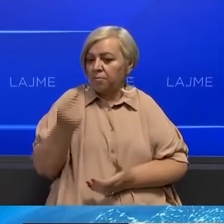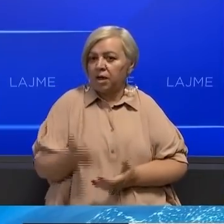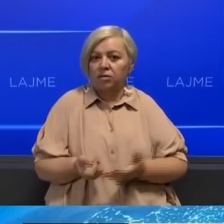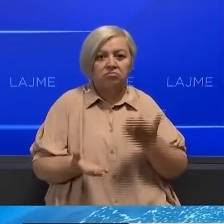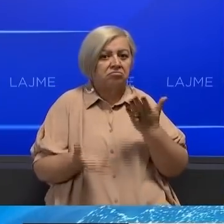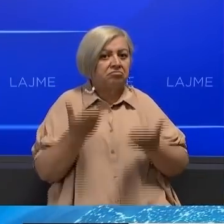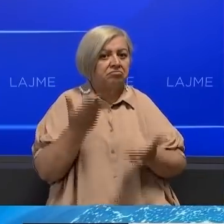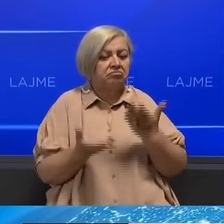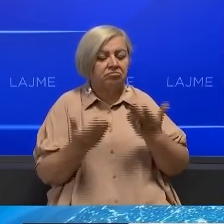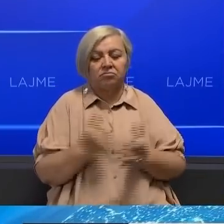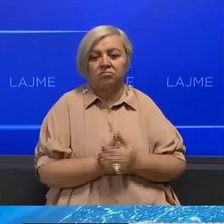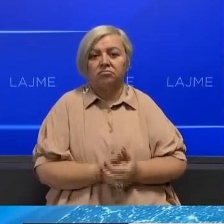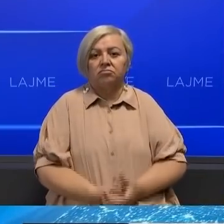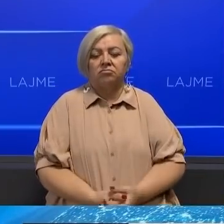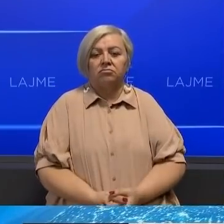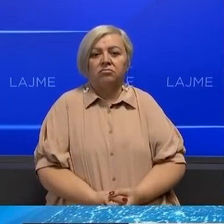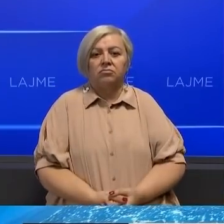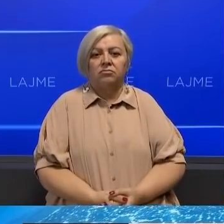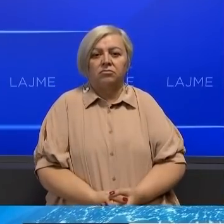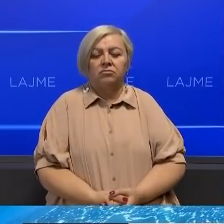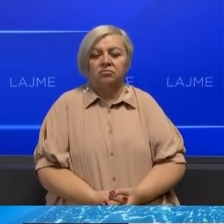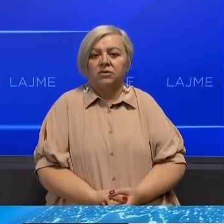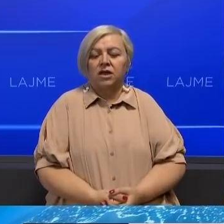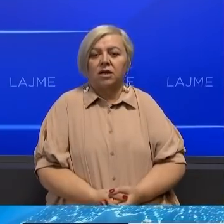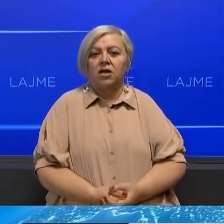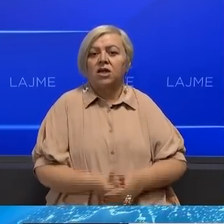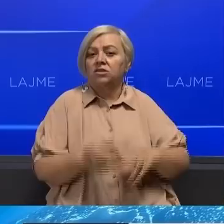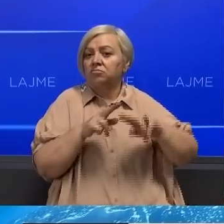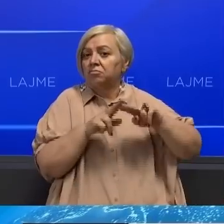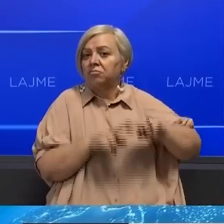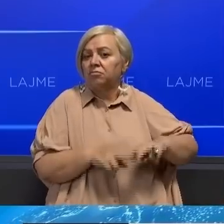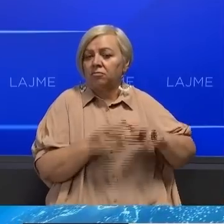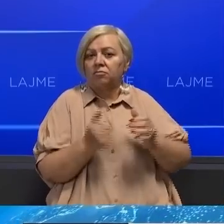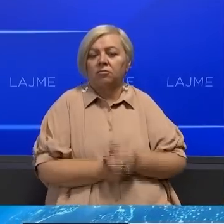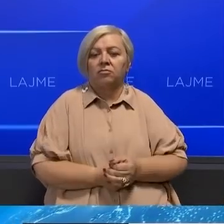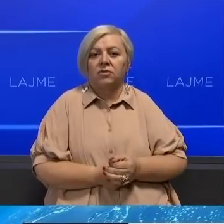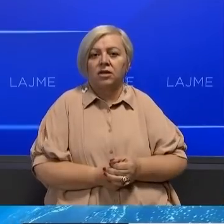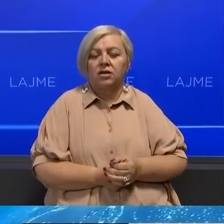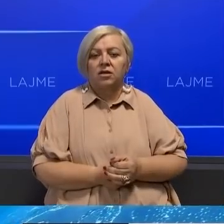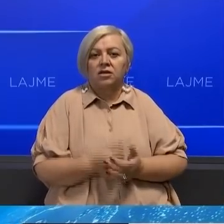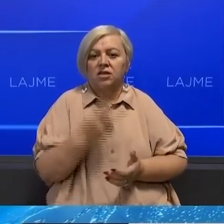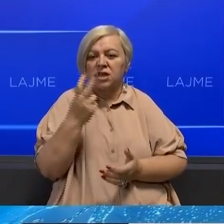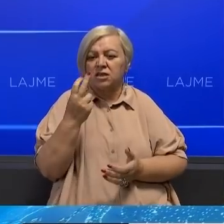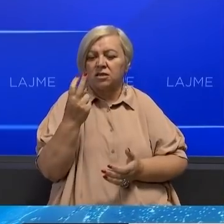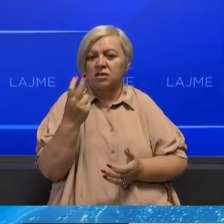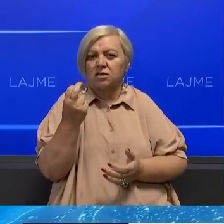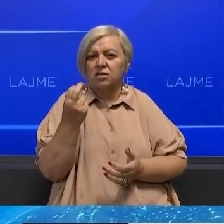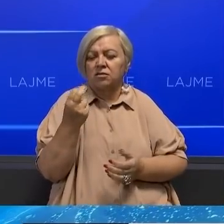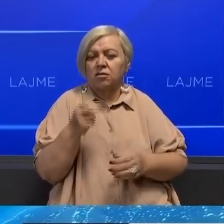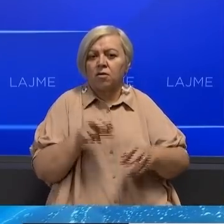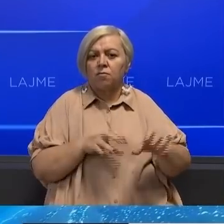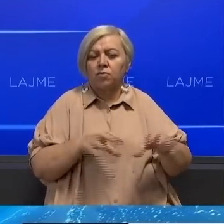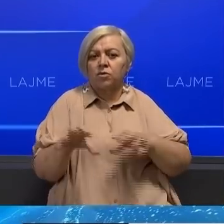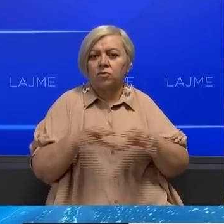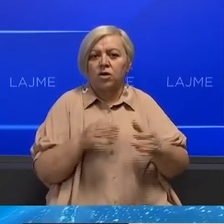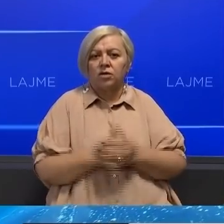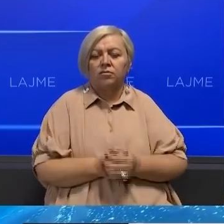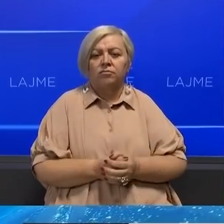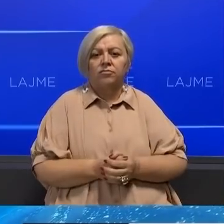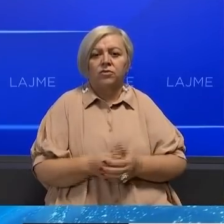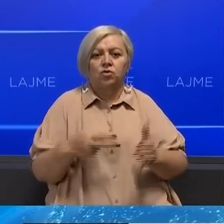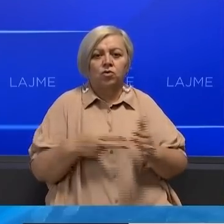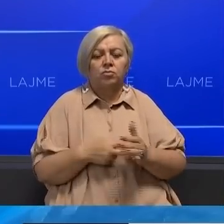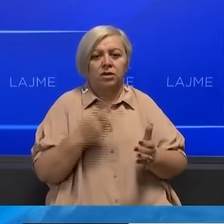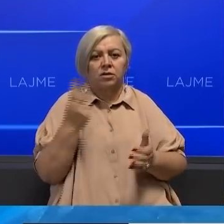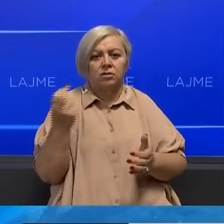vijushmëri në punë, Ishmap ka qenë obliguar të sistemoj 20 punëtor të komunitetit SEP, zyrtar të Larcehu në vitin